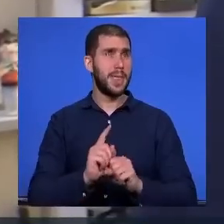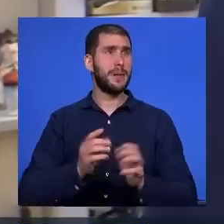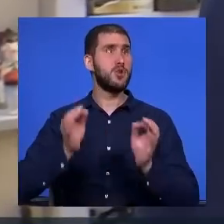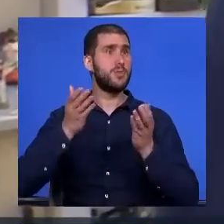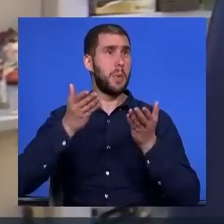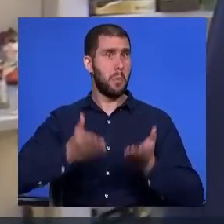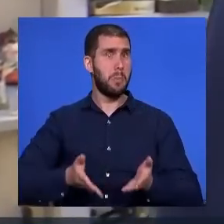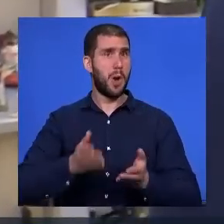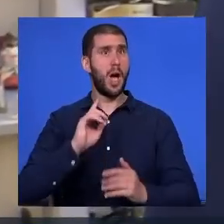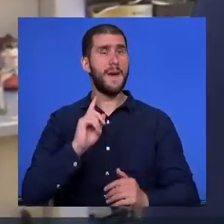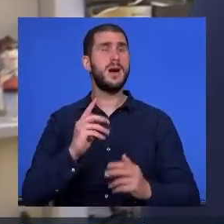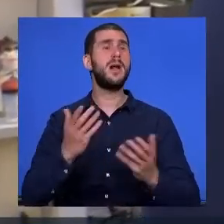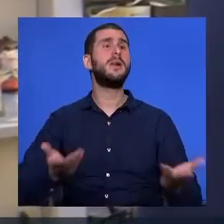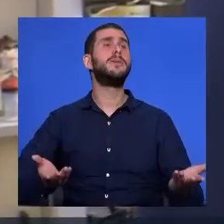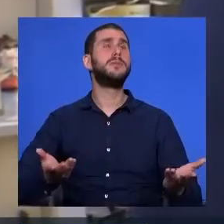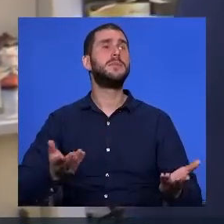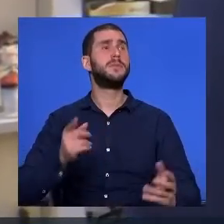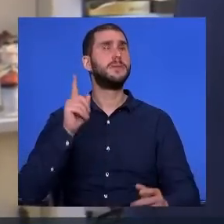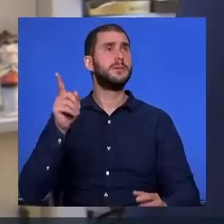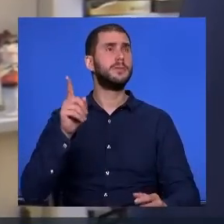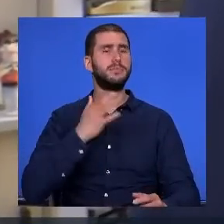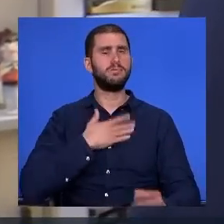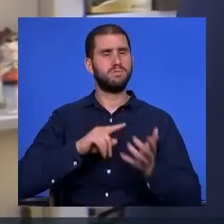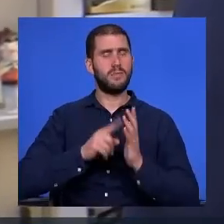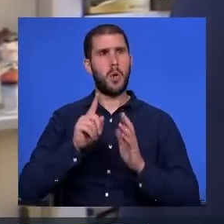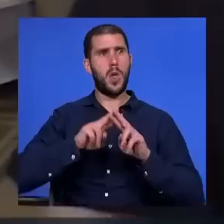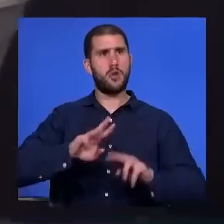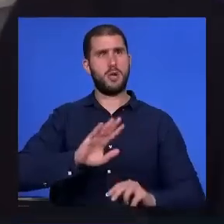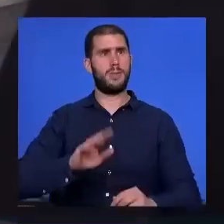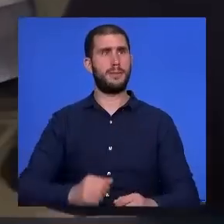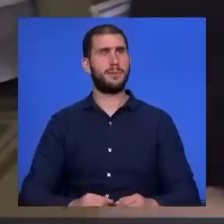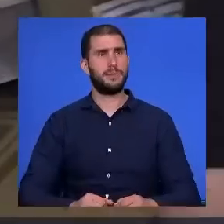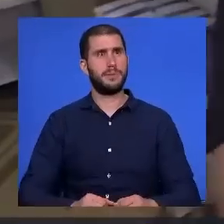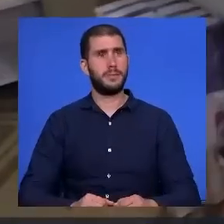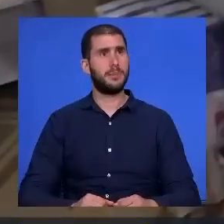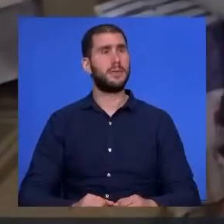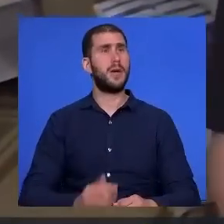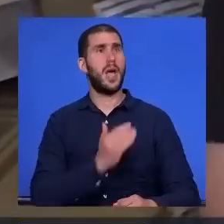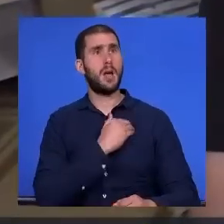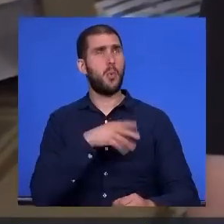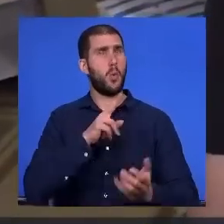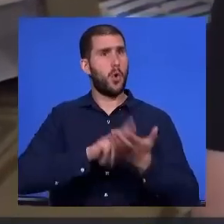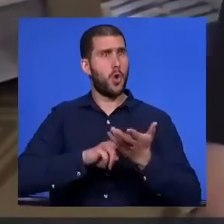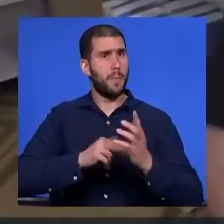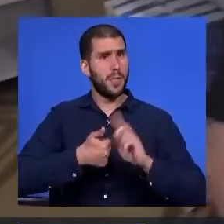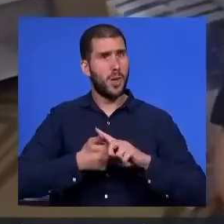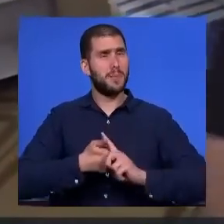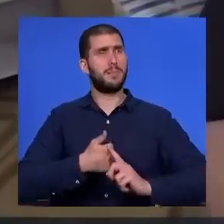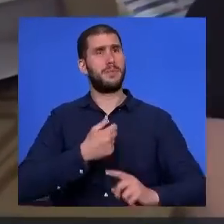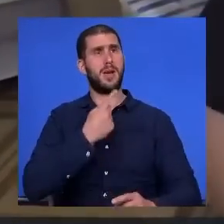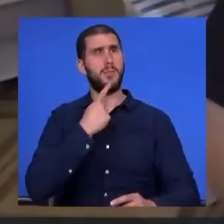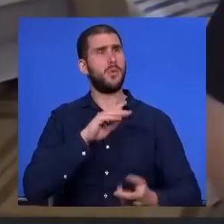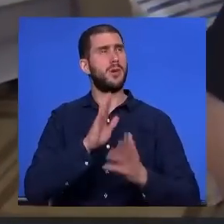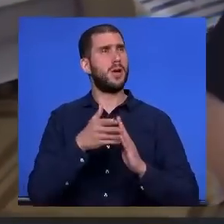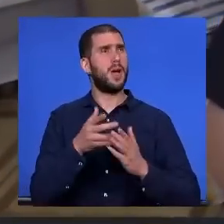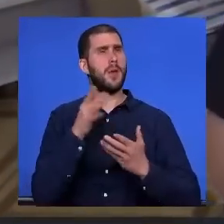היא פה, אבל המבט שלה לא לשאר. אמרו שיהיה פה קופת חולים, אמרו